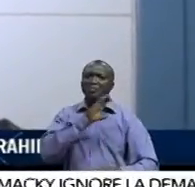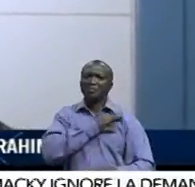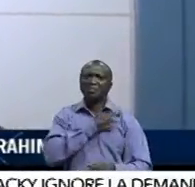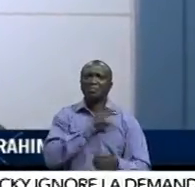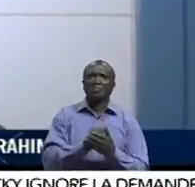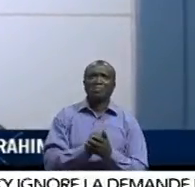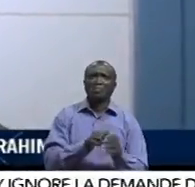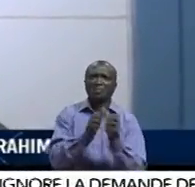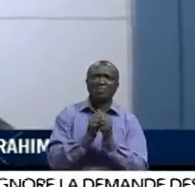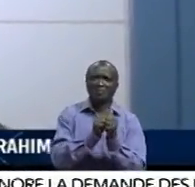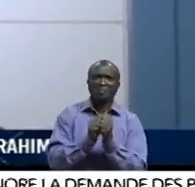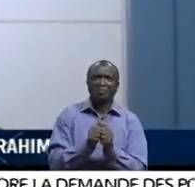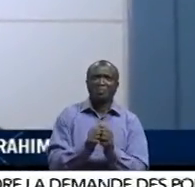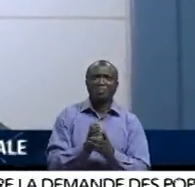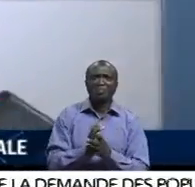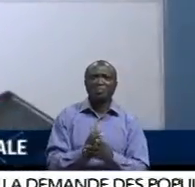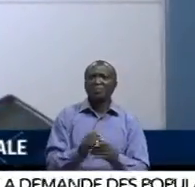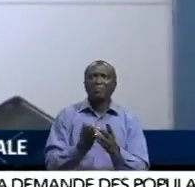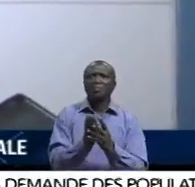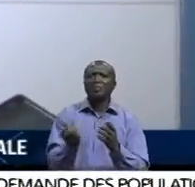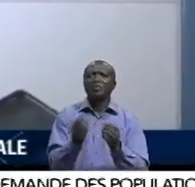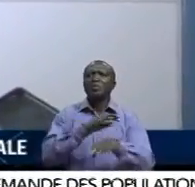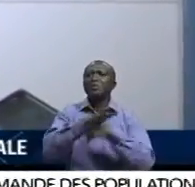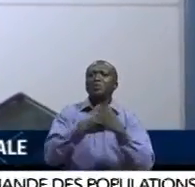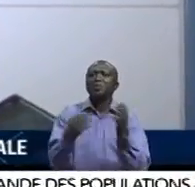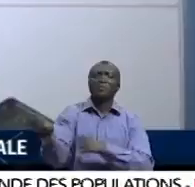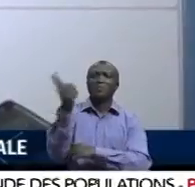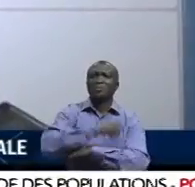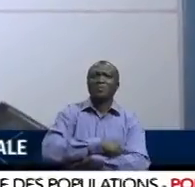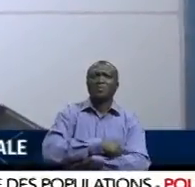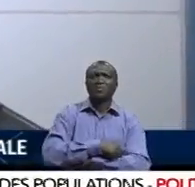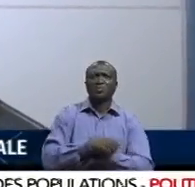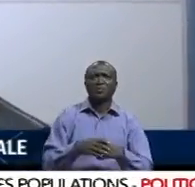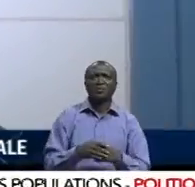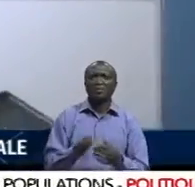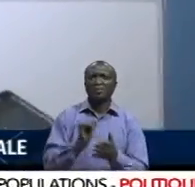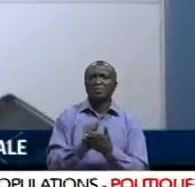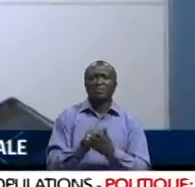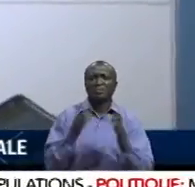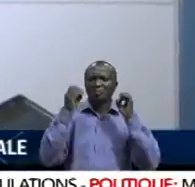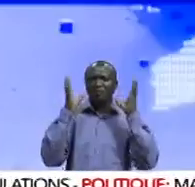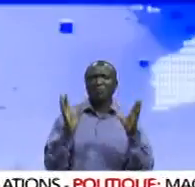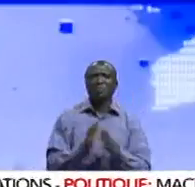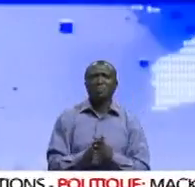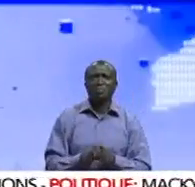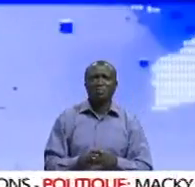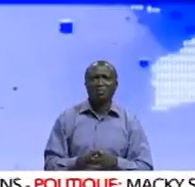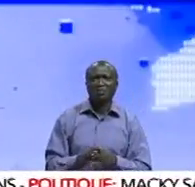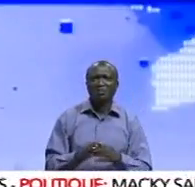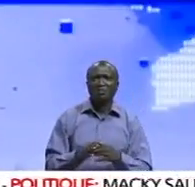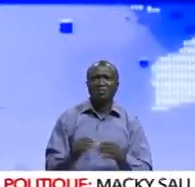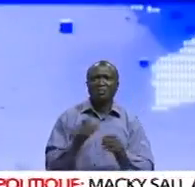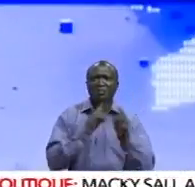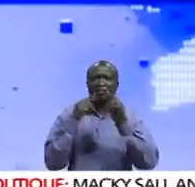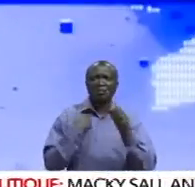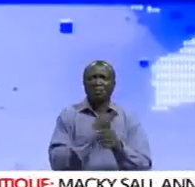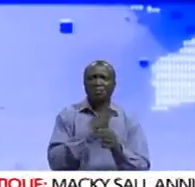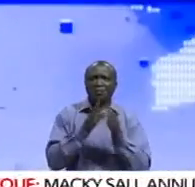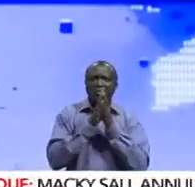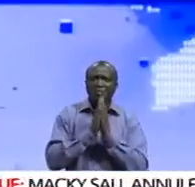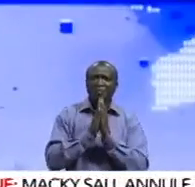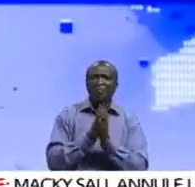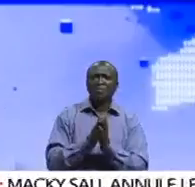temps en temp mais par tous les jours il y a toujours le problèmeité ça c'est et nous reparlons de de la requête